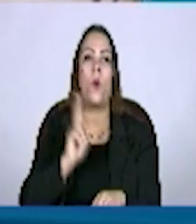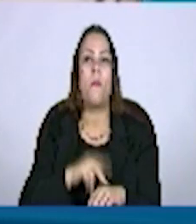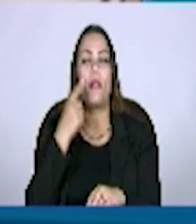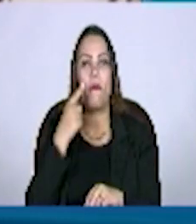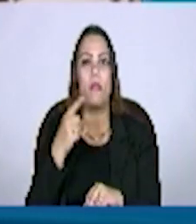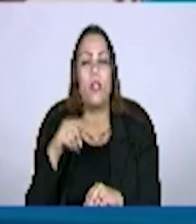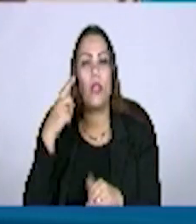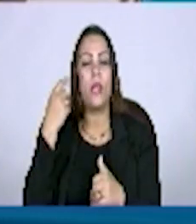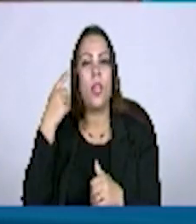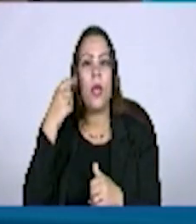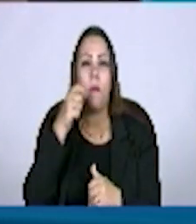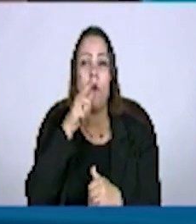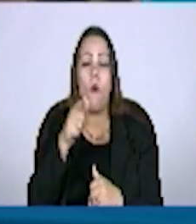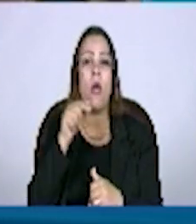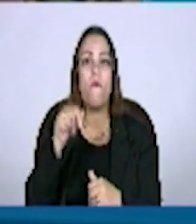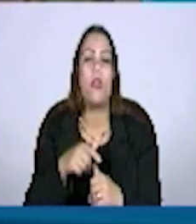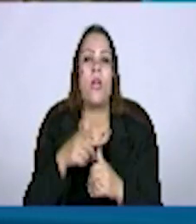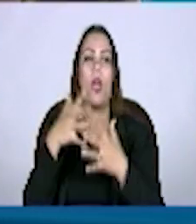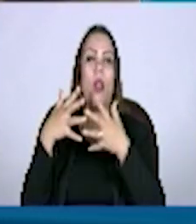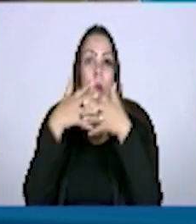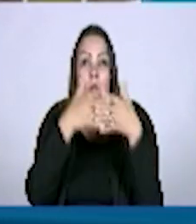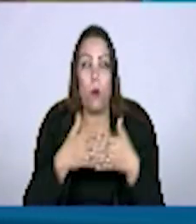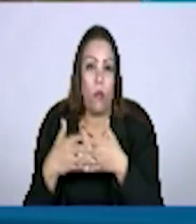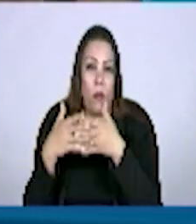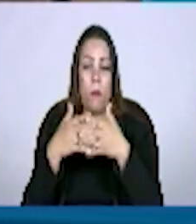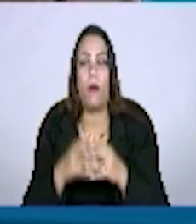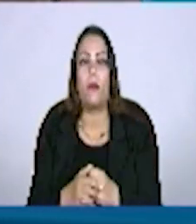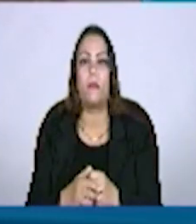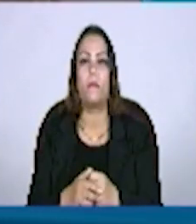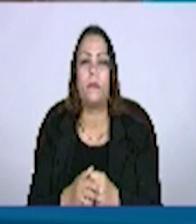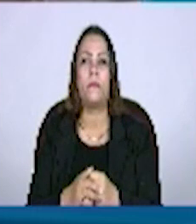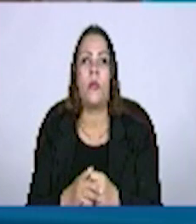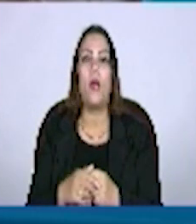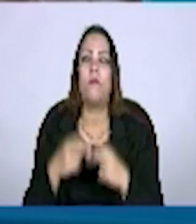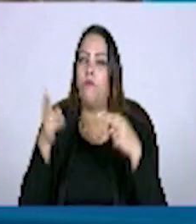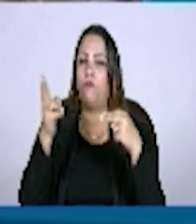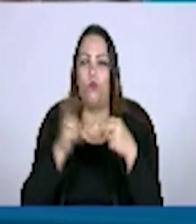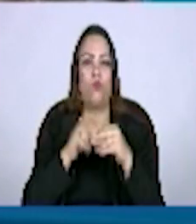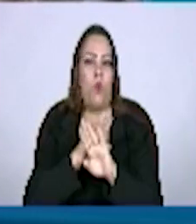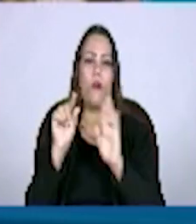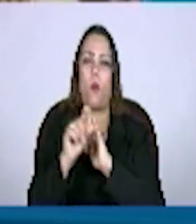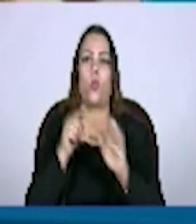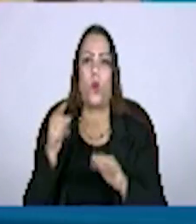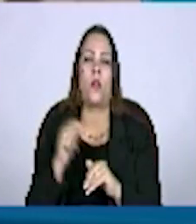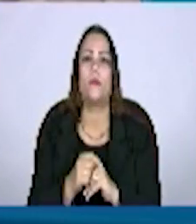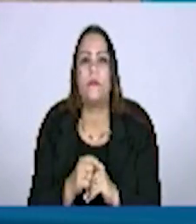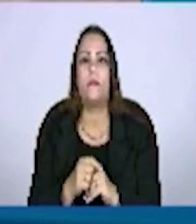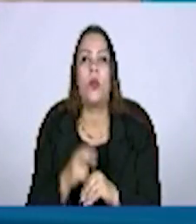والذكر ايضا ان الولايات المتحده لا توافق على هذا الموضوع